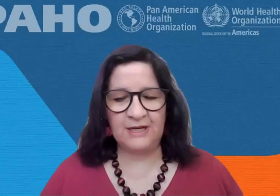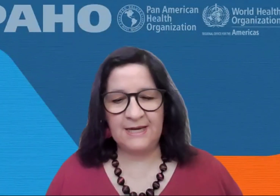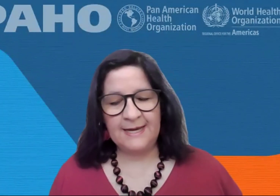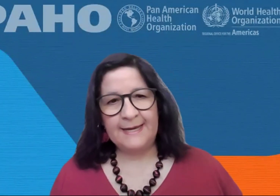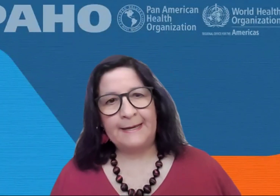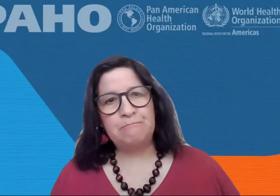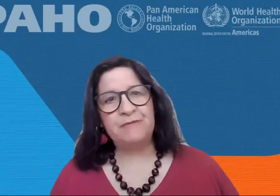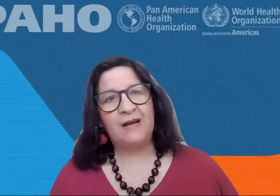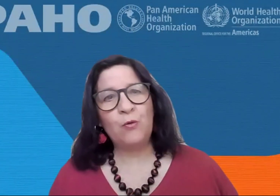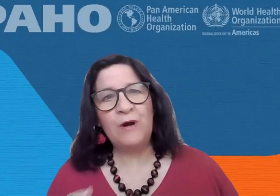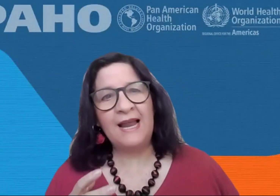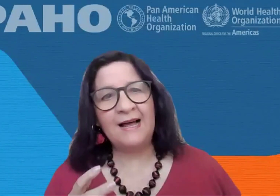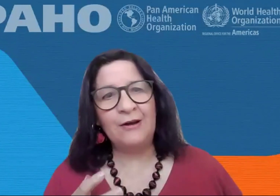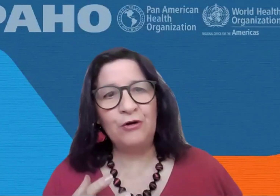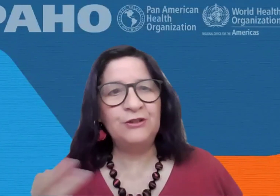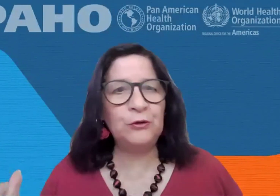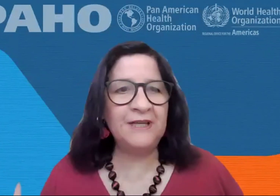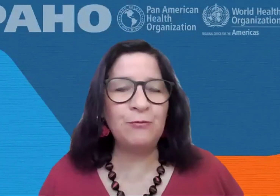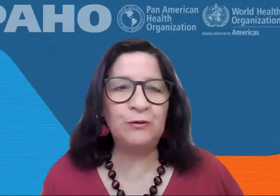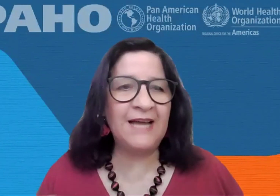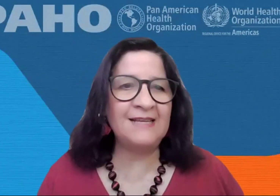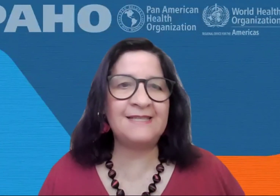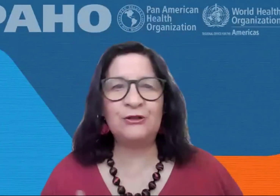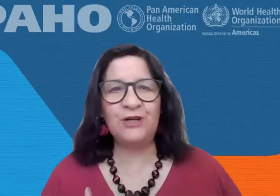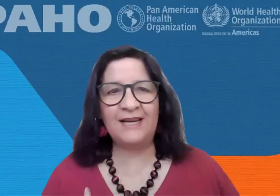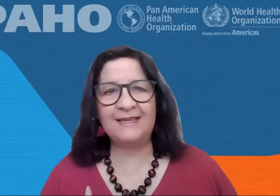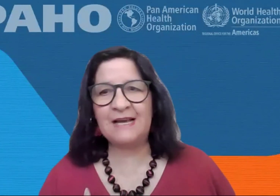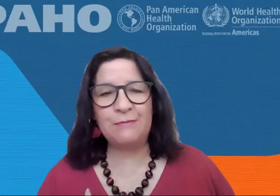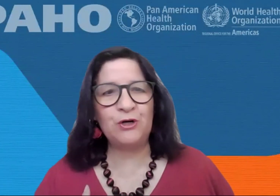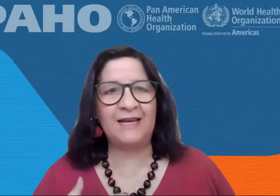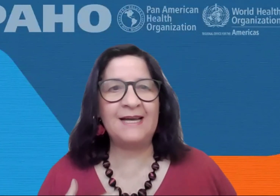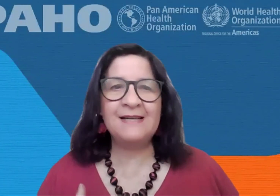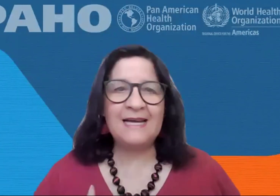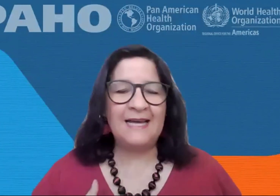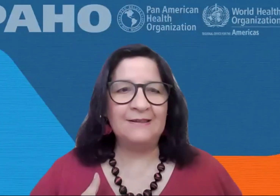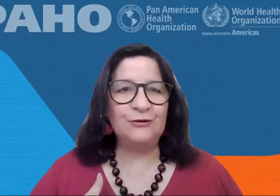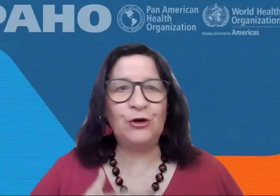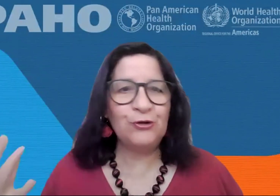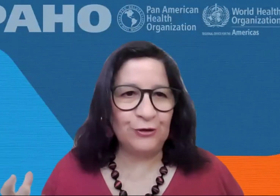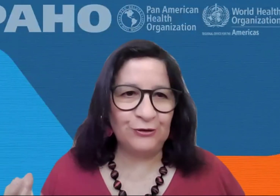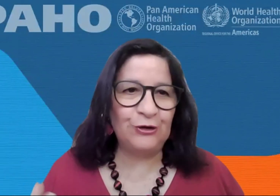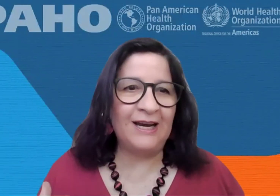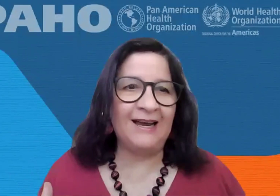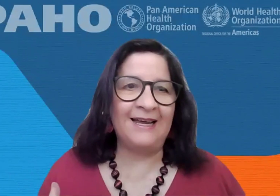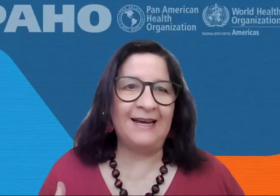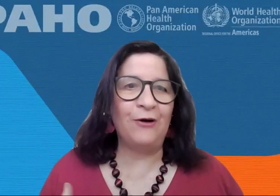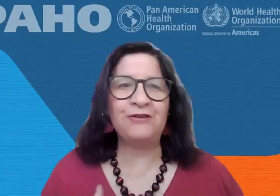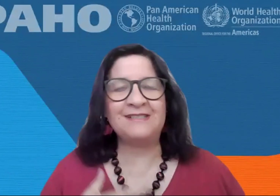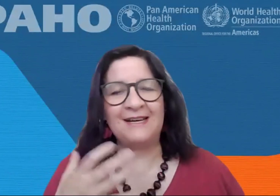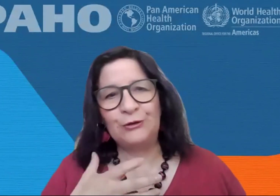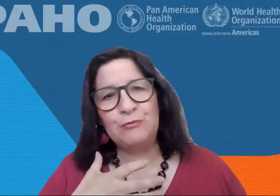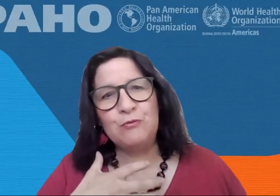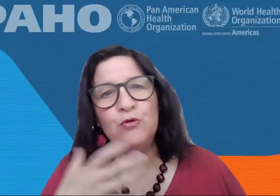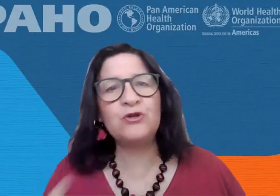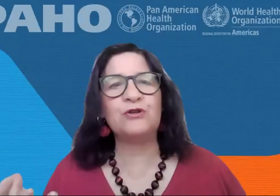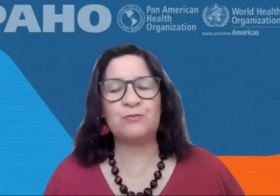qui représente un défi pour nous tous. Lo bonito de un día mundial, Ce ¿cierto? qui Es que est sabemos que sympa dans une toda journée mondiale, c'est